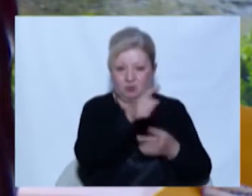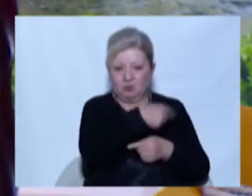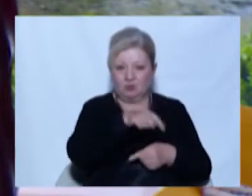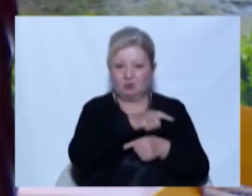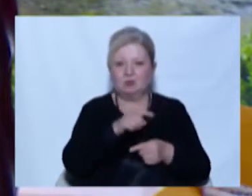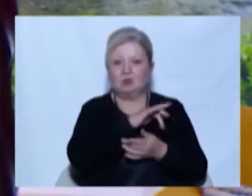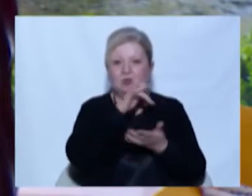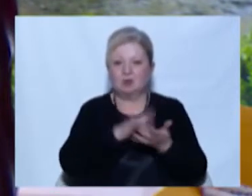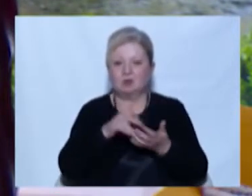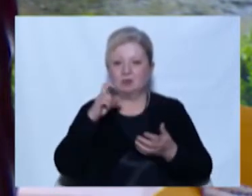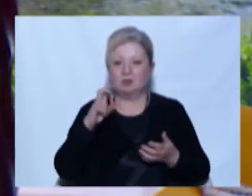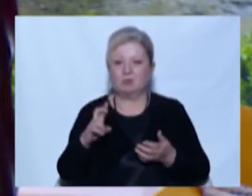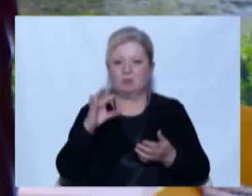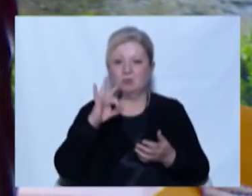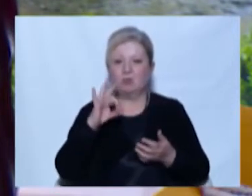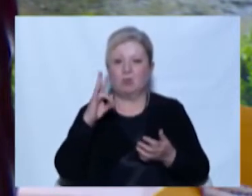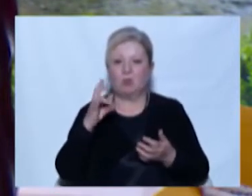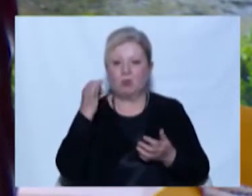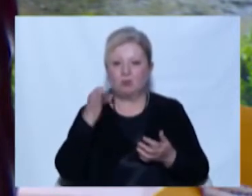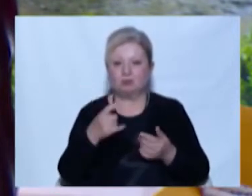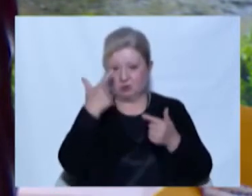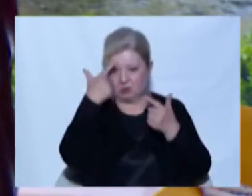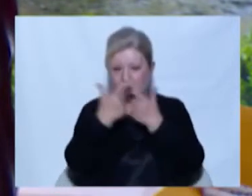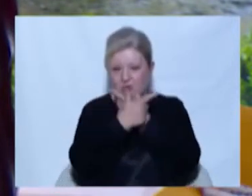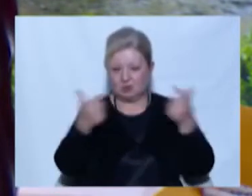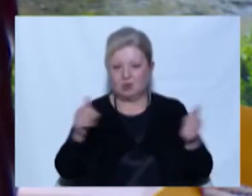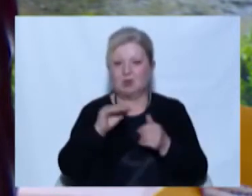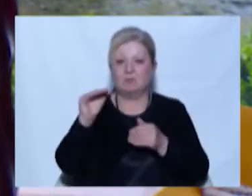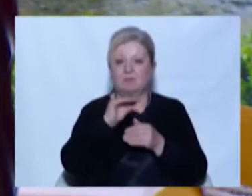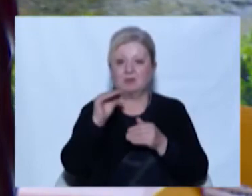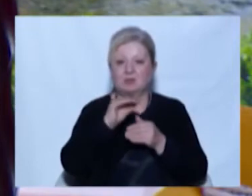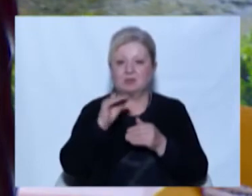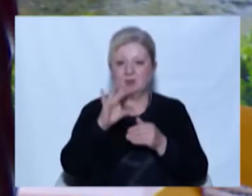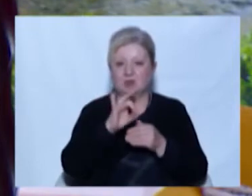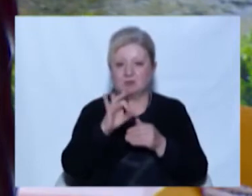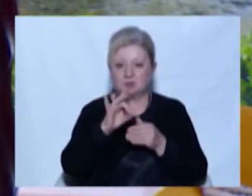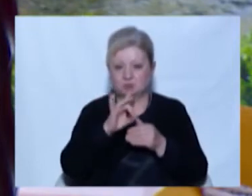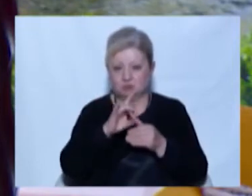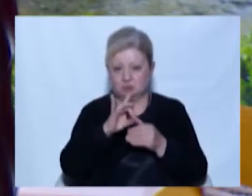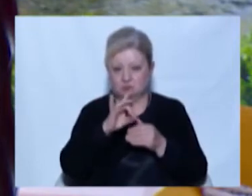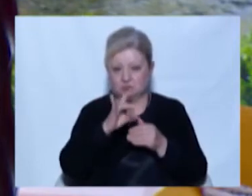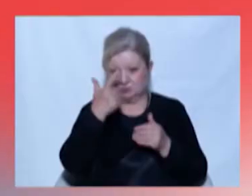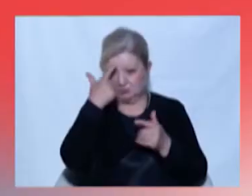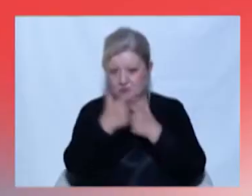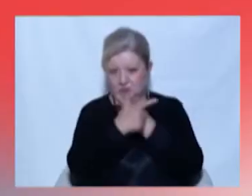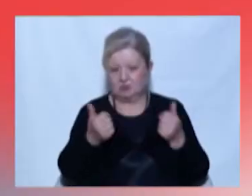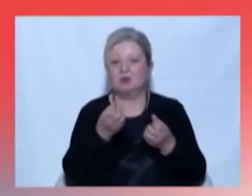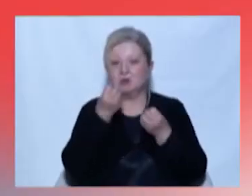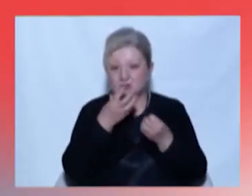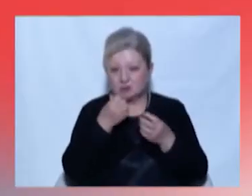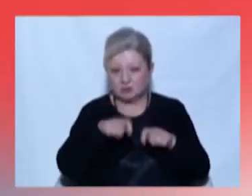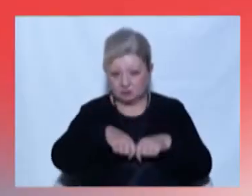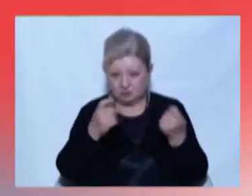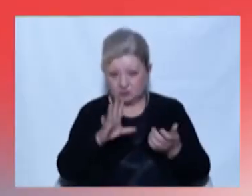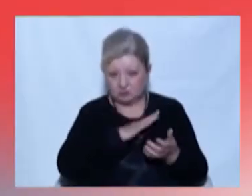khalak Bonnshi gamoatskhades Germaniis Federatsiuli Respublikis shekhna. Კიდევ ერთხელ დაირღვა მოკავშირეებს შორის, ყოფილ მოკავშირეებს